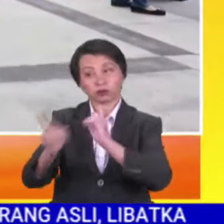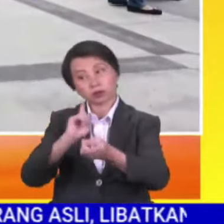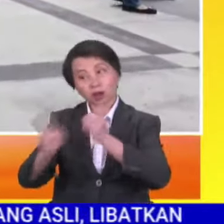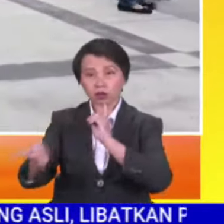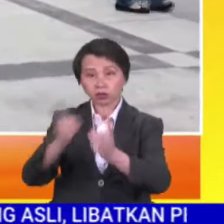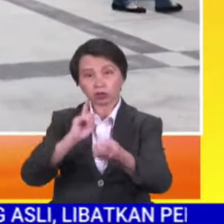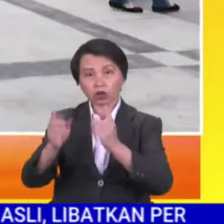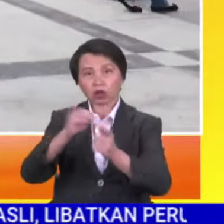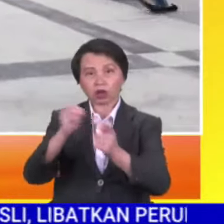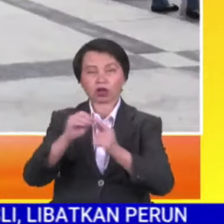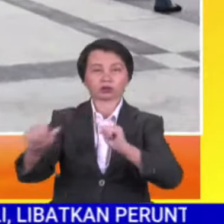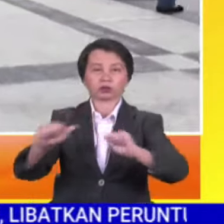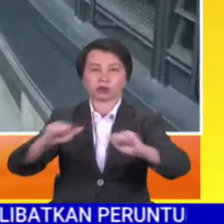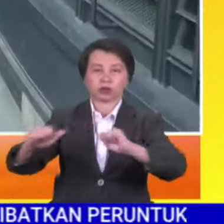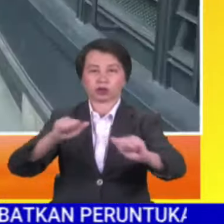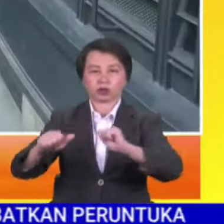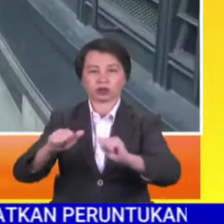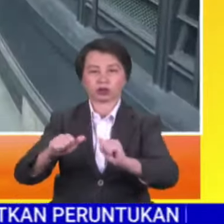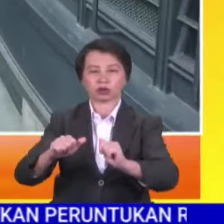atau beberapa aktiviti